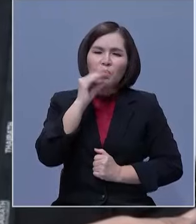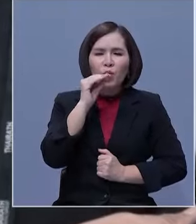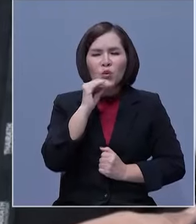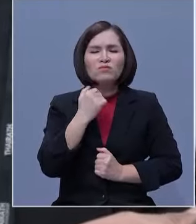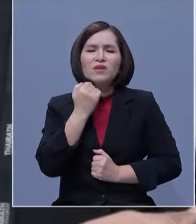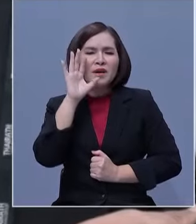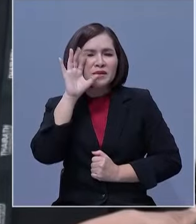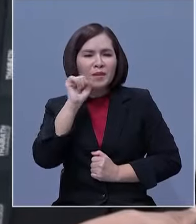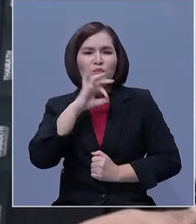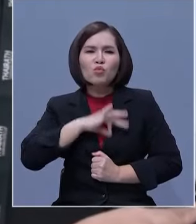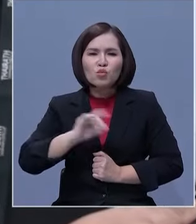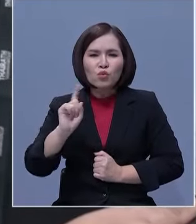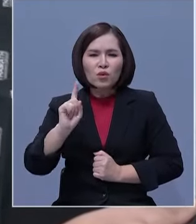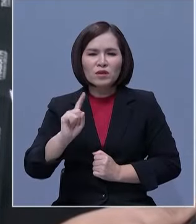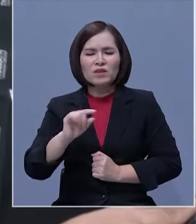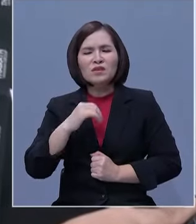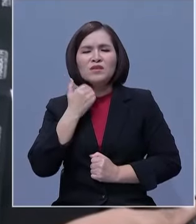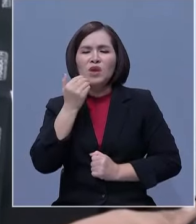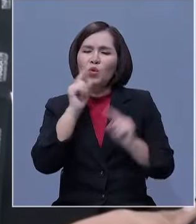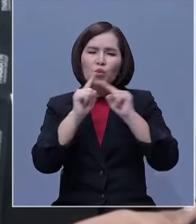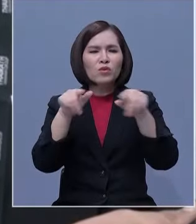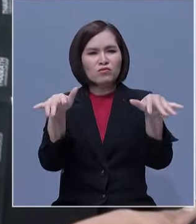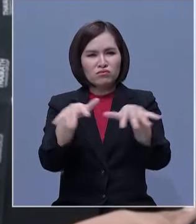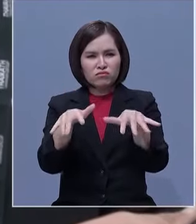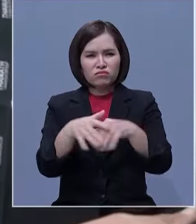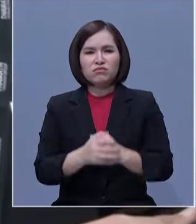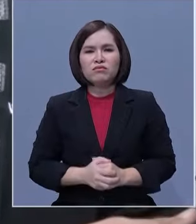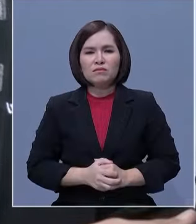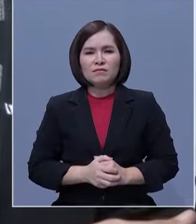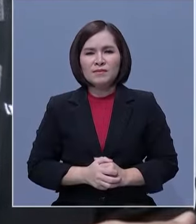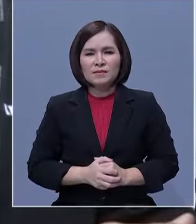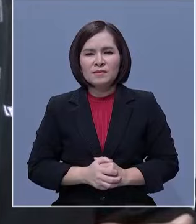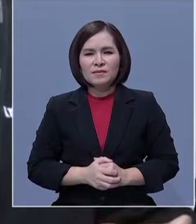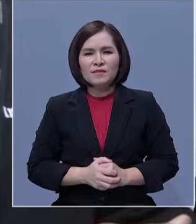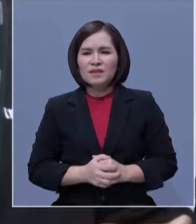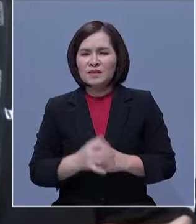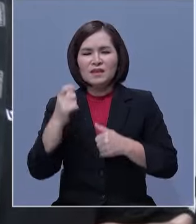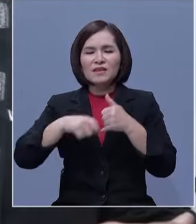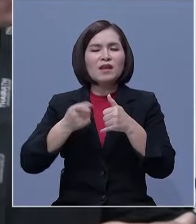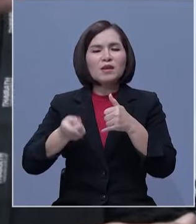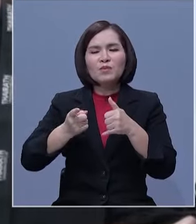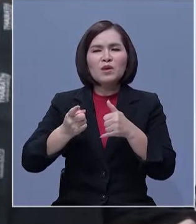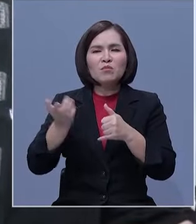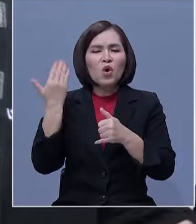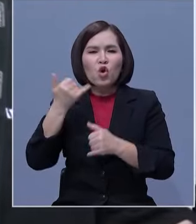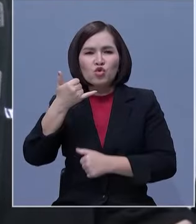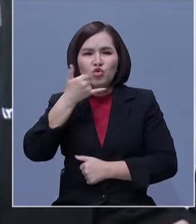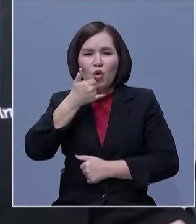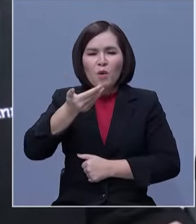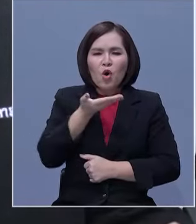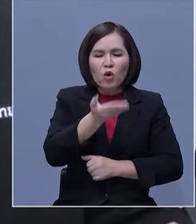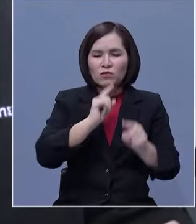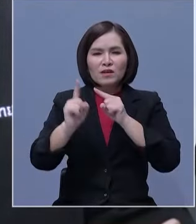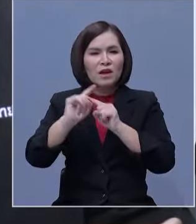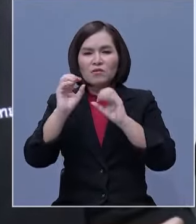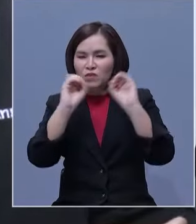คะตอนนั้น ก็แบบปกติอะค่ะแต่แบบว่าปกติแล้วเขาเป็นคนที่ไม่เคยโทรมาอะไรแบบนี ้ ไม่ว่าไป